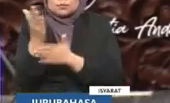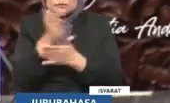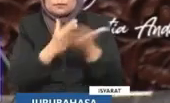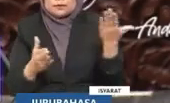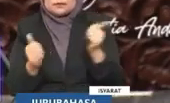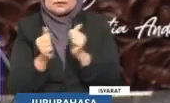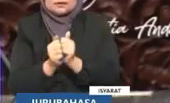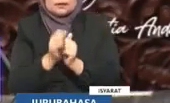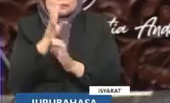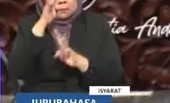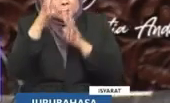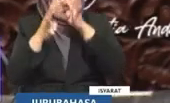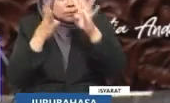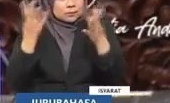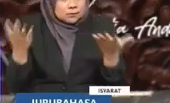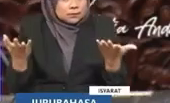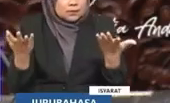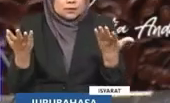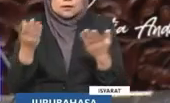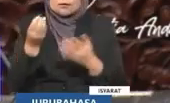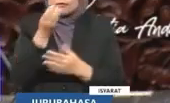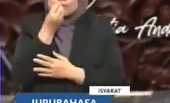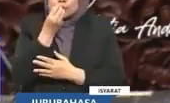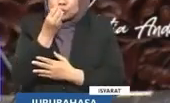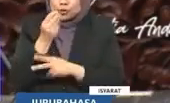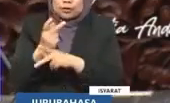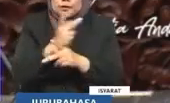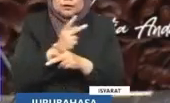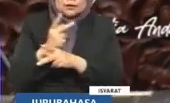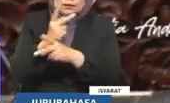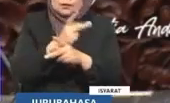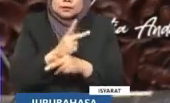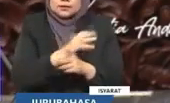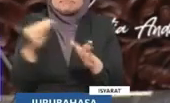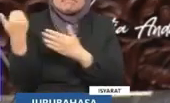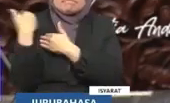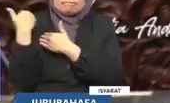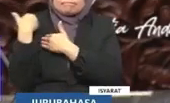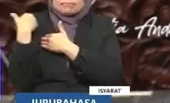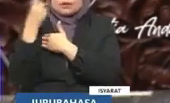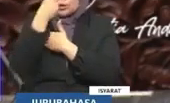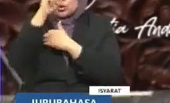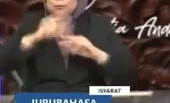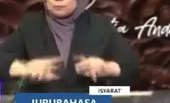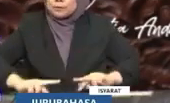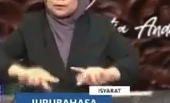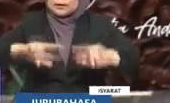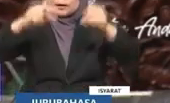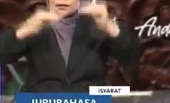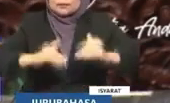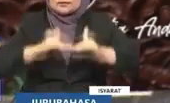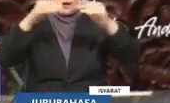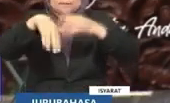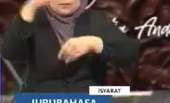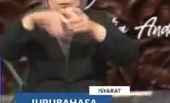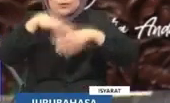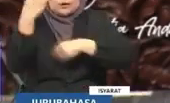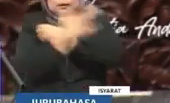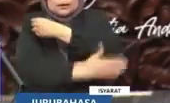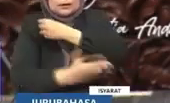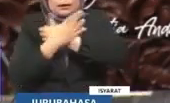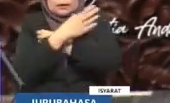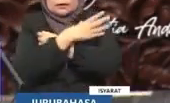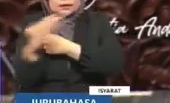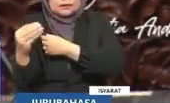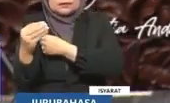pihak beraspirasi kan food security isye belittle bagi meningkatkan tahap pengeluaran makanan